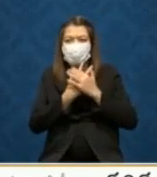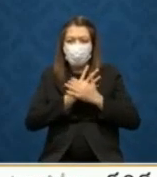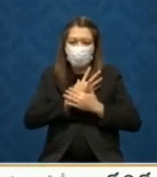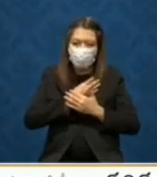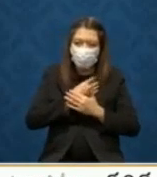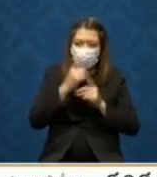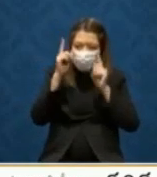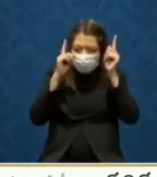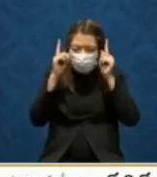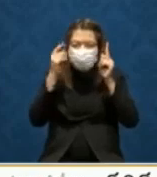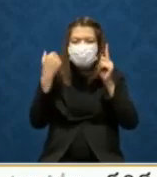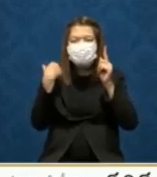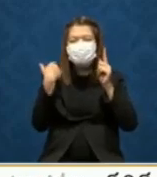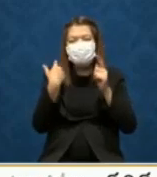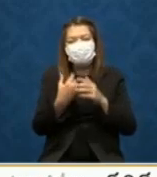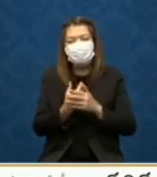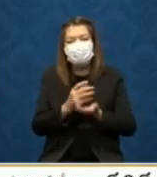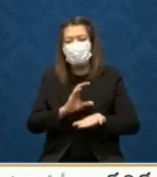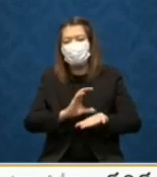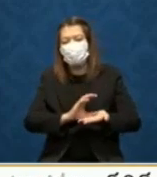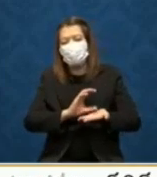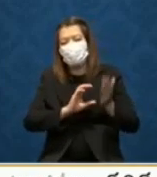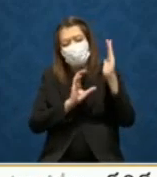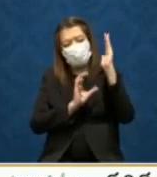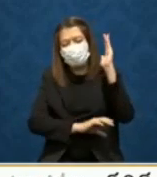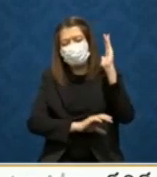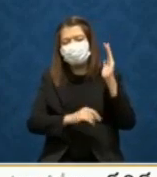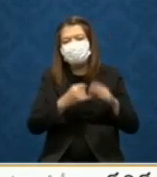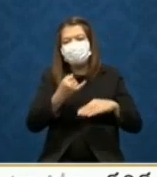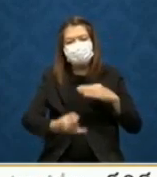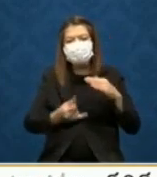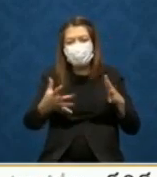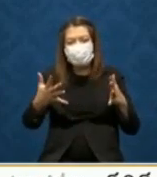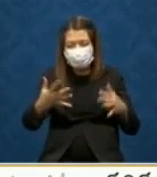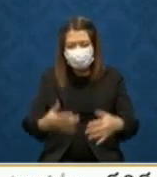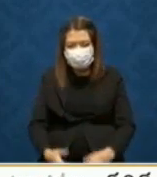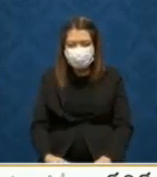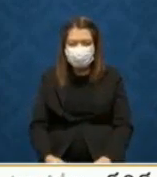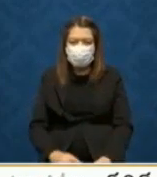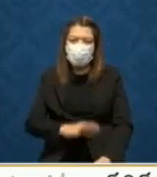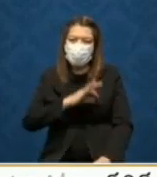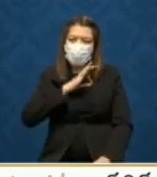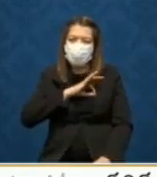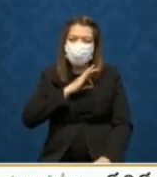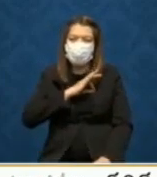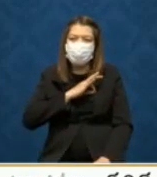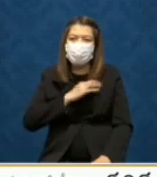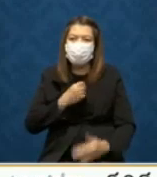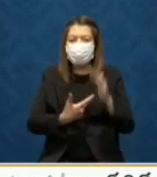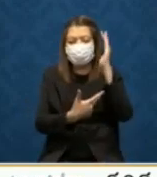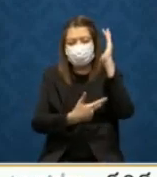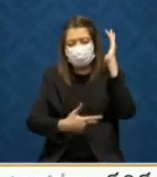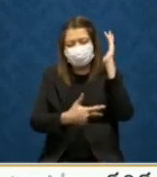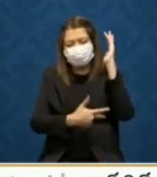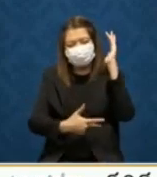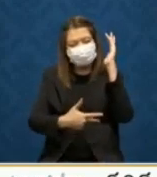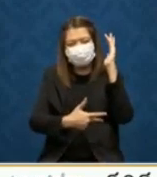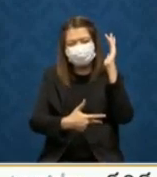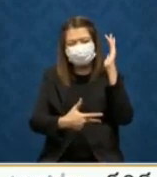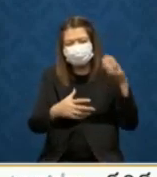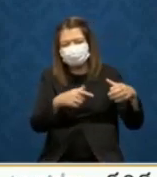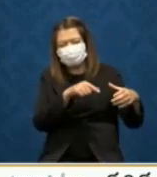ระแวงเป็นการสร้างงบประมาณที่เป็นลงในนั้นไม่จบสิ้นให้เกิดความรู้สึกว่าคน 3จังหวัดเป็นพวก